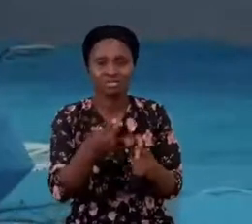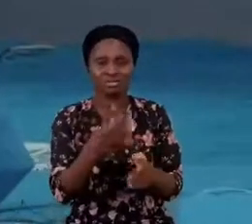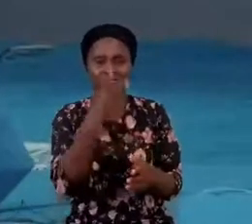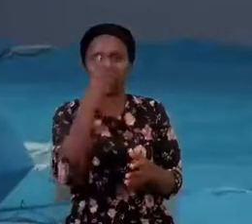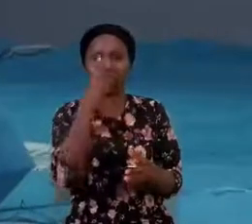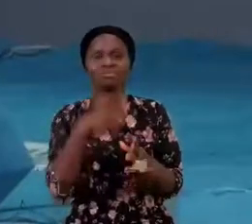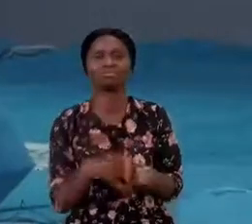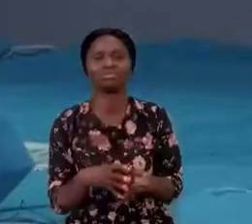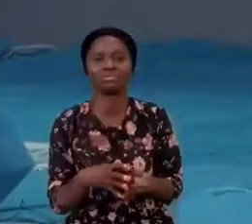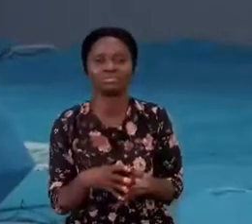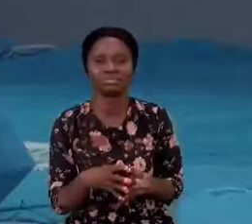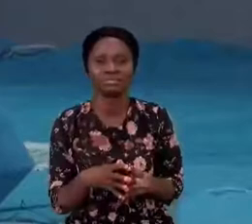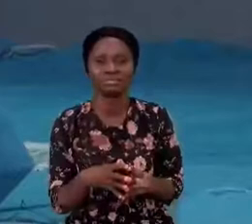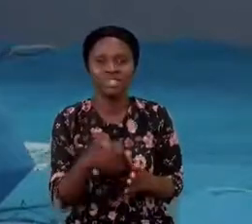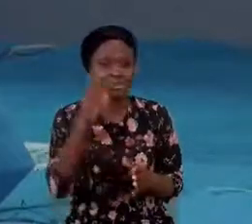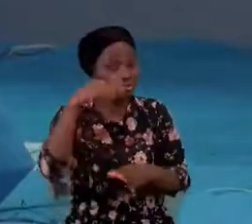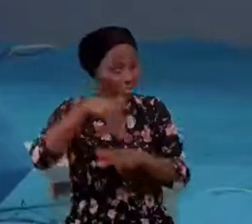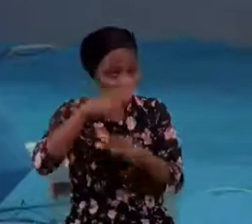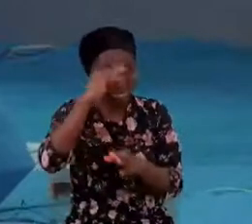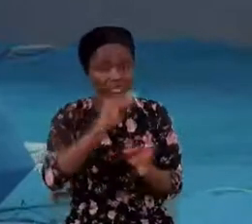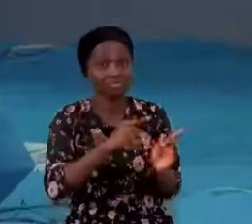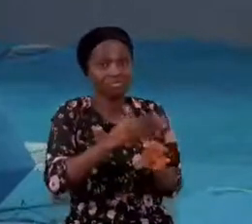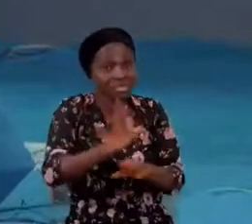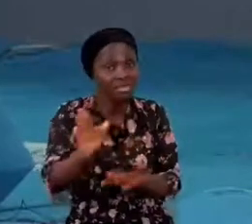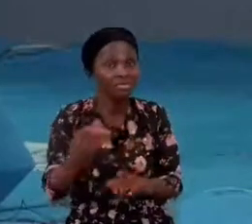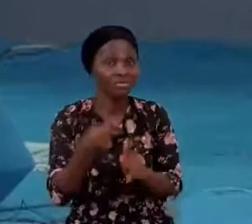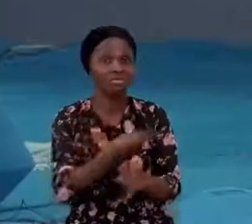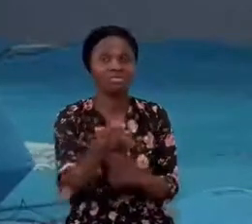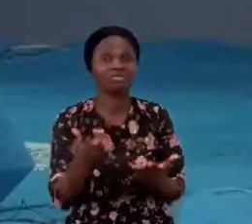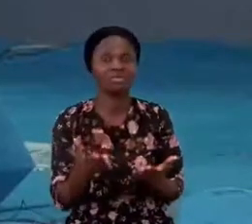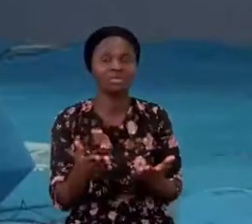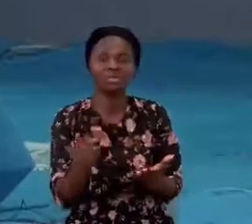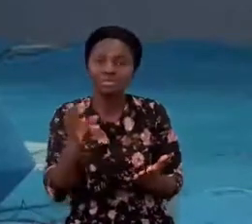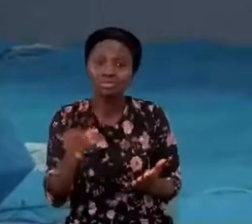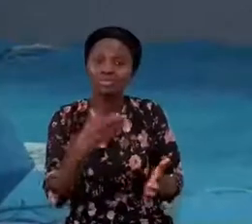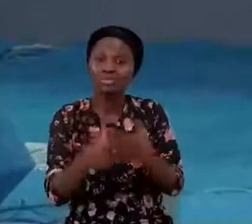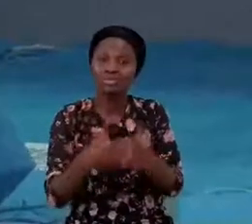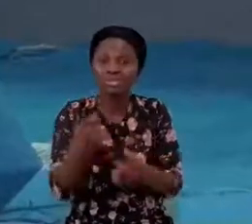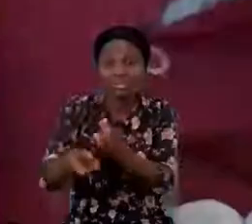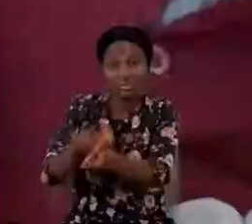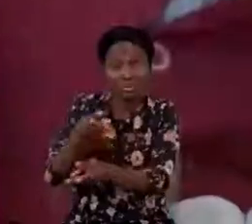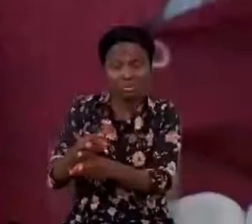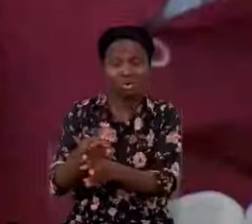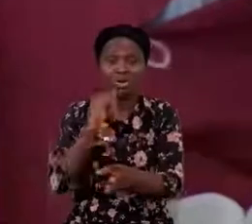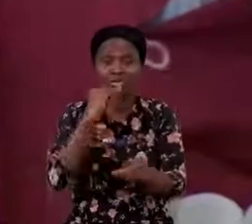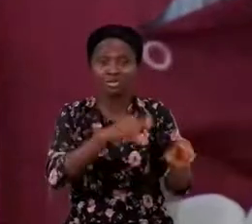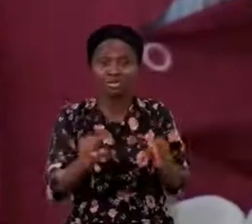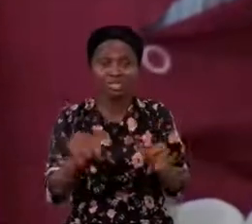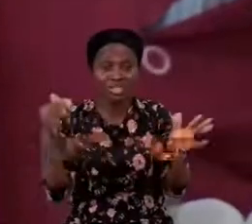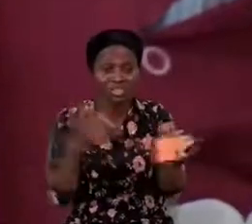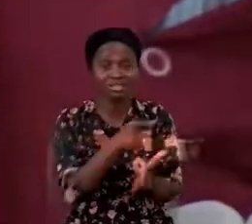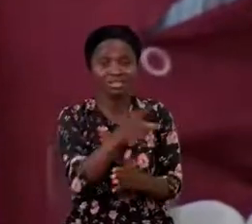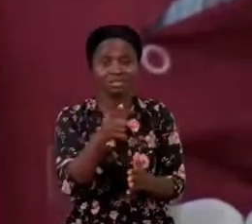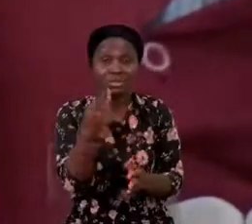Quel que soit ce que le monde fait contre toi, le monde renfrogne la mine contre toi, le monde s'oppose à toi, le monde te critique, ou bien le monde te